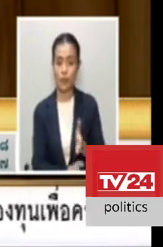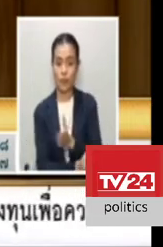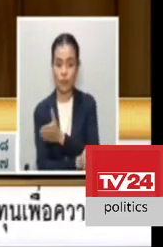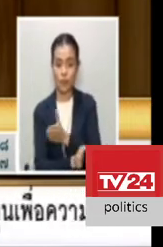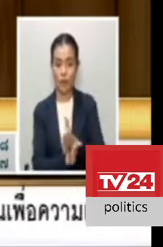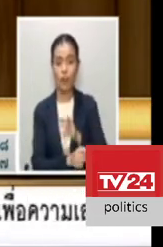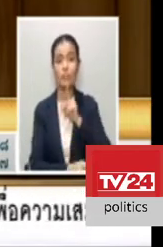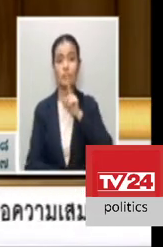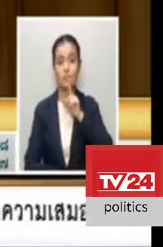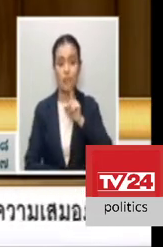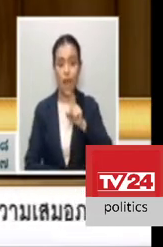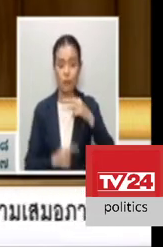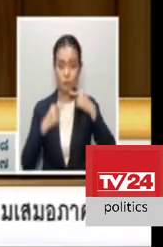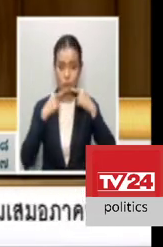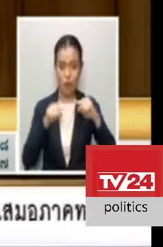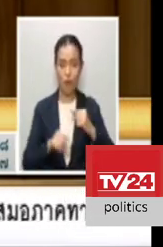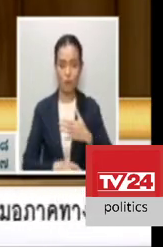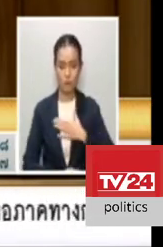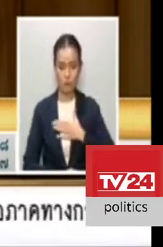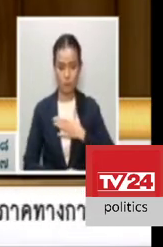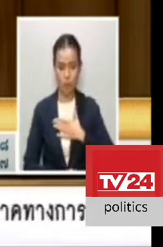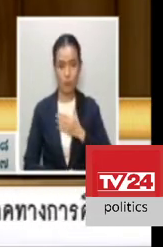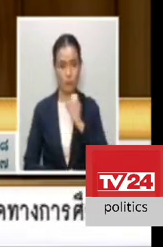ก็ขออนุญาตเรียนว่า